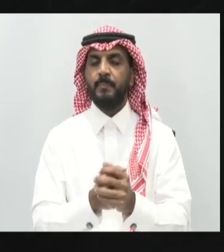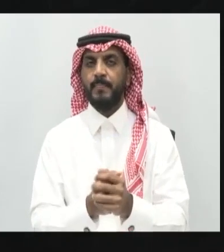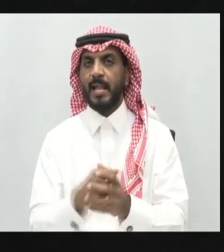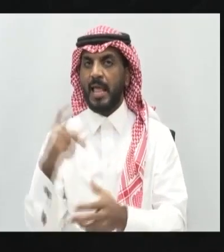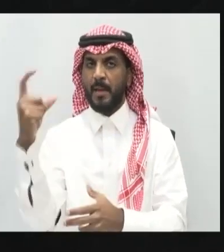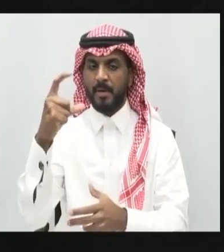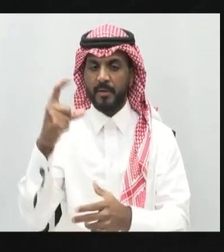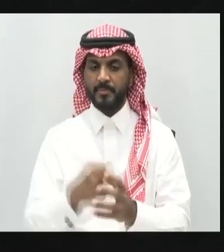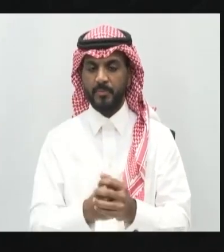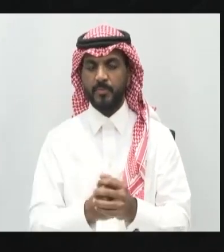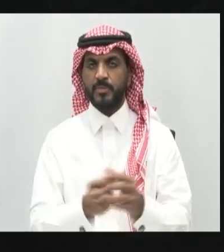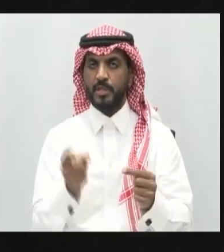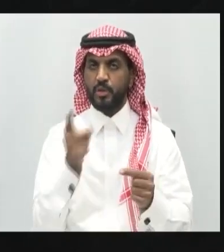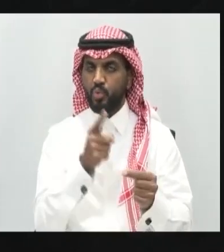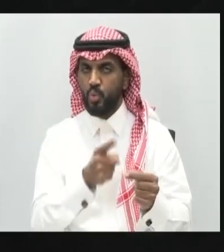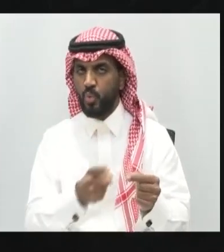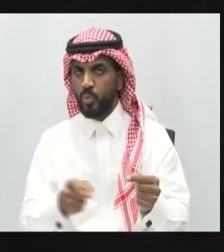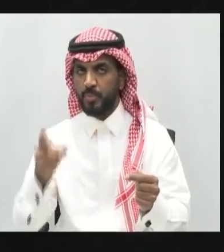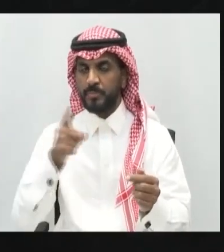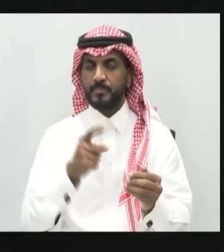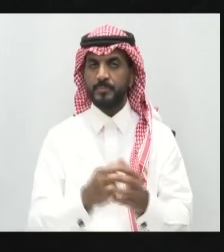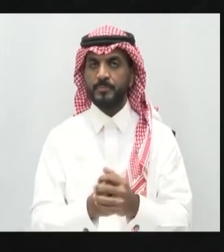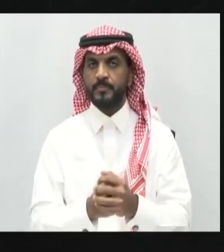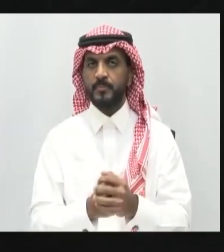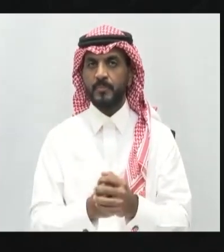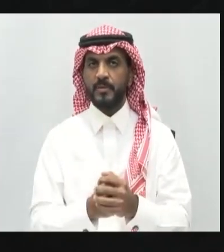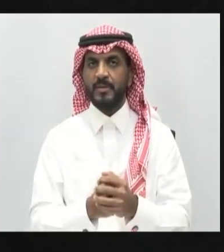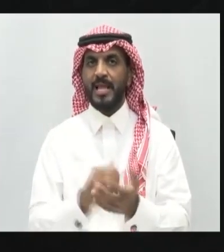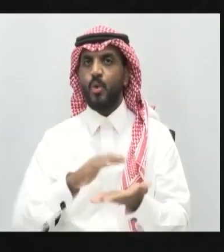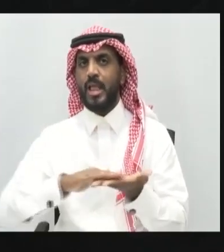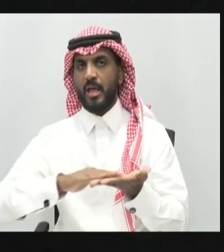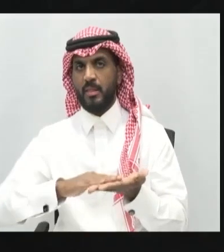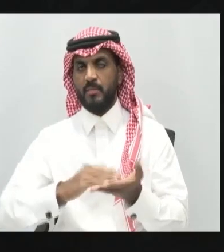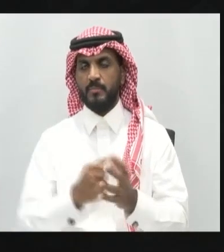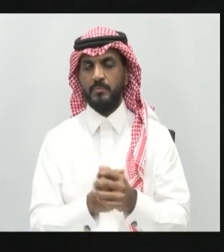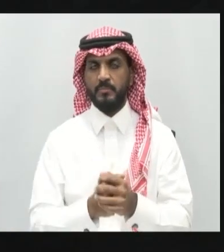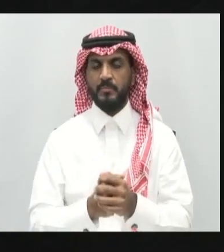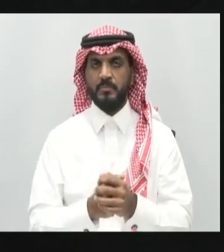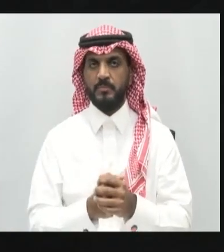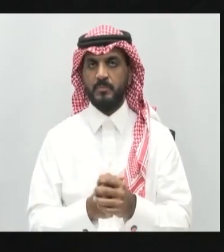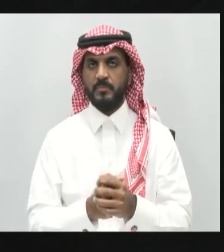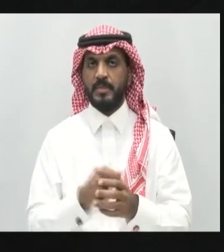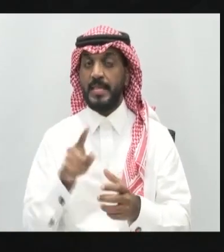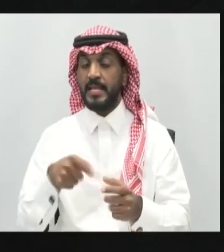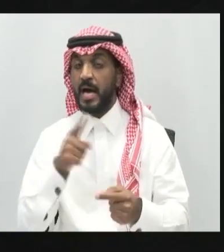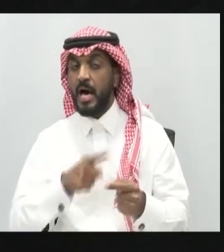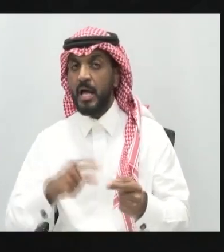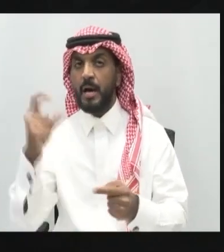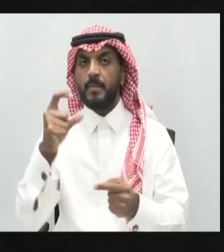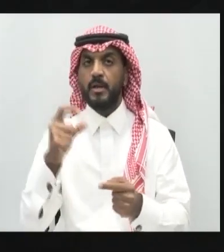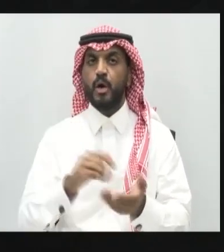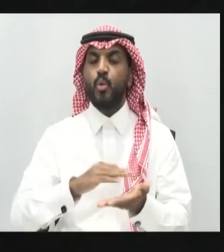القمر يدور حول الارض طيب اذا دار القمر حول